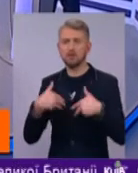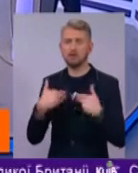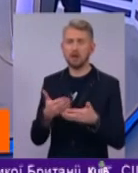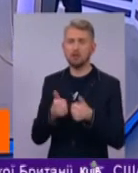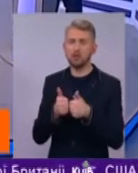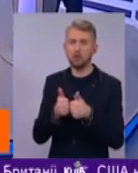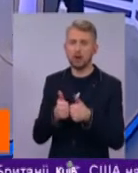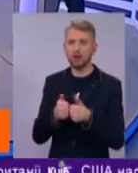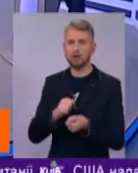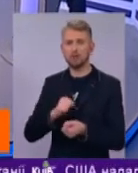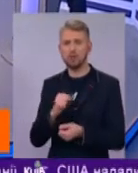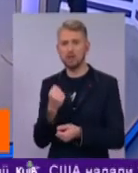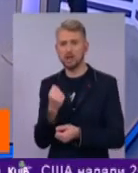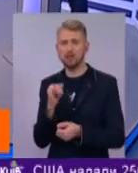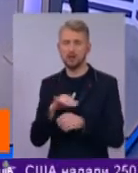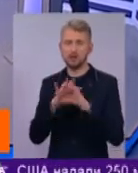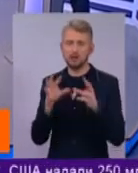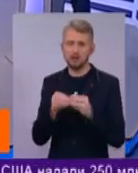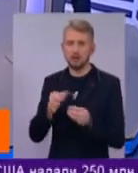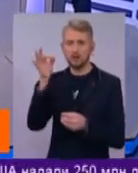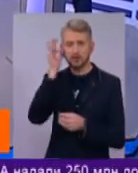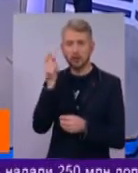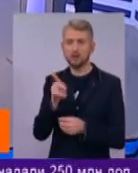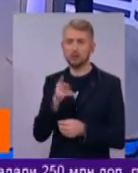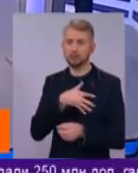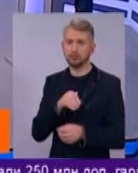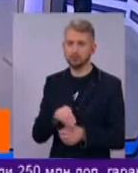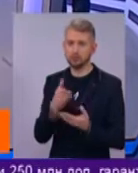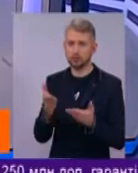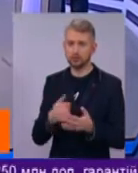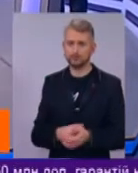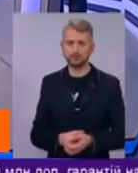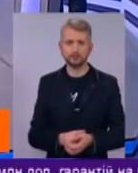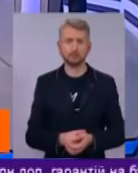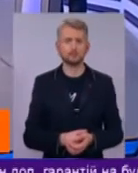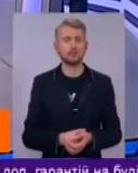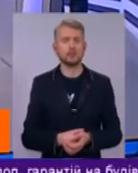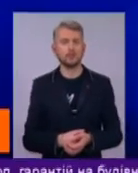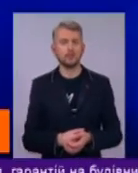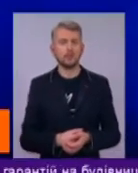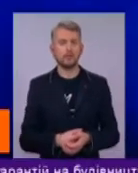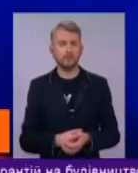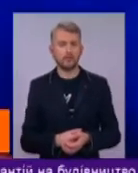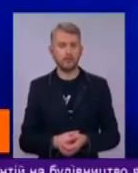і побратимів, і заразом згадати тих, кого вже немає. Прошу, пане Валерію.